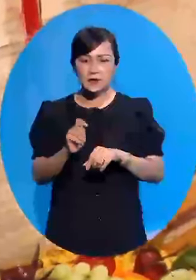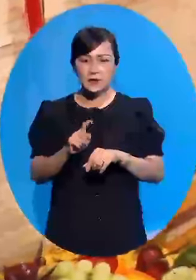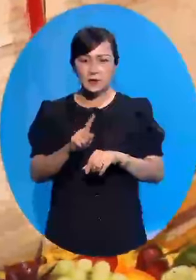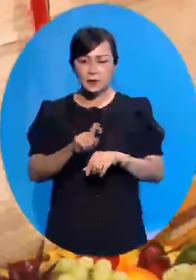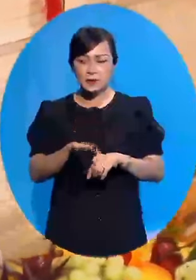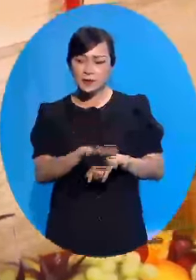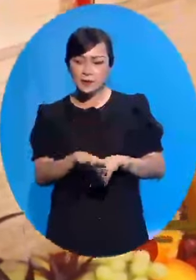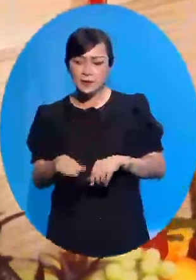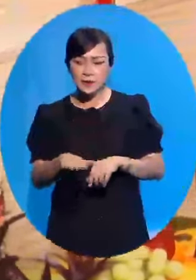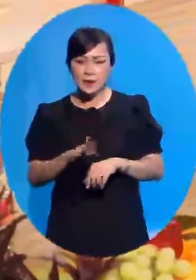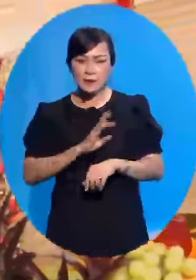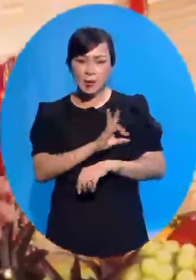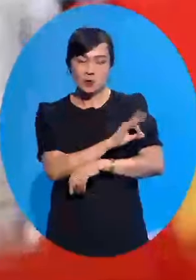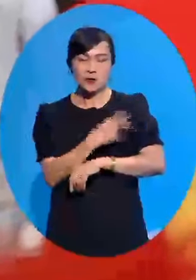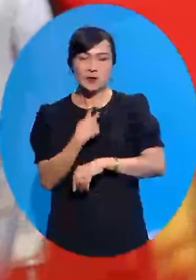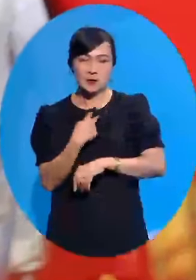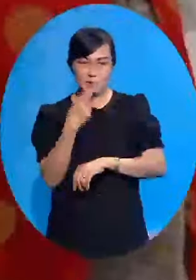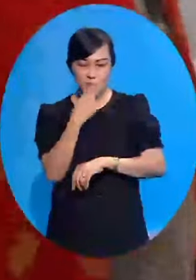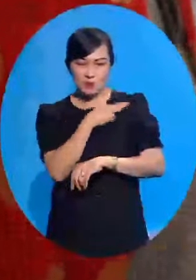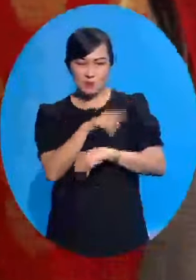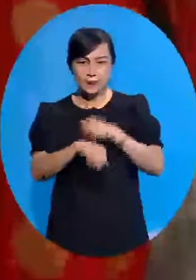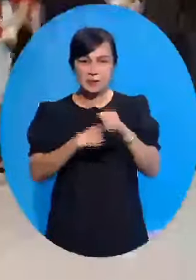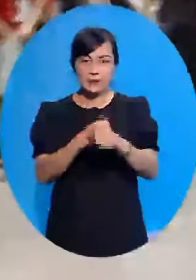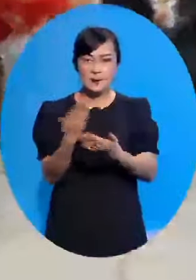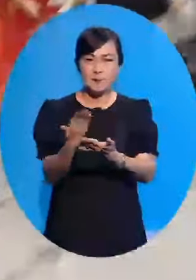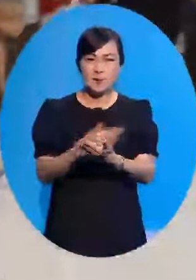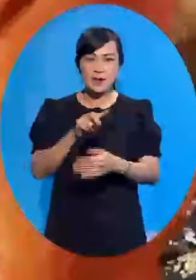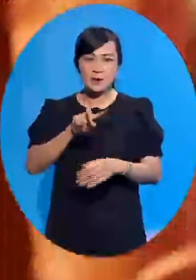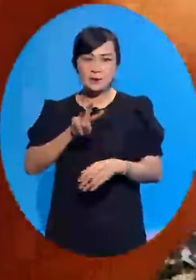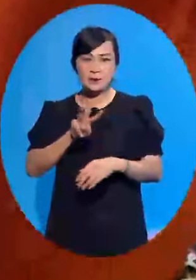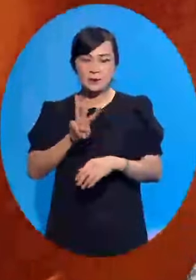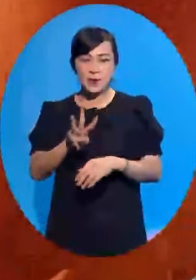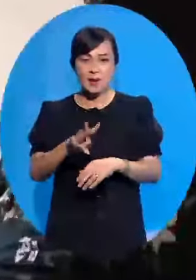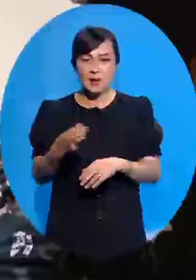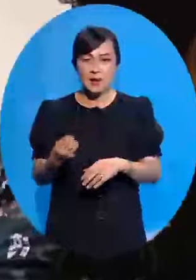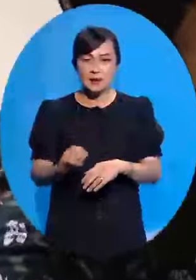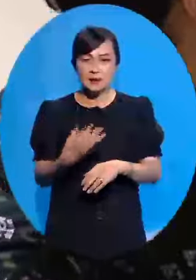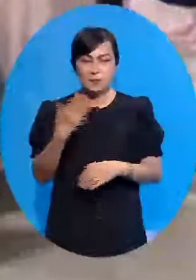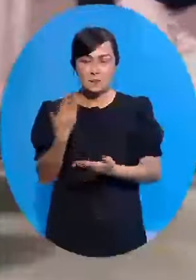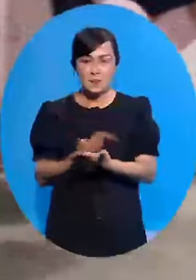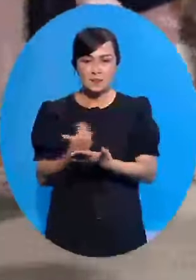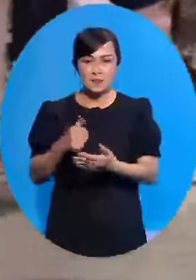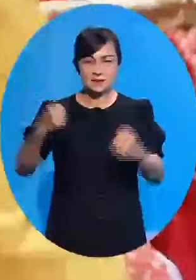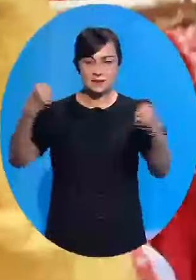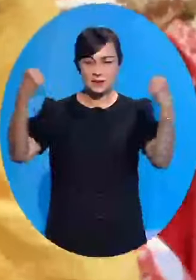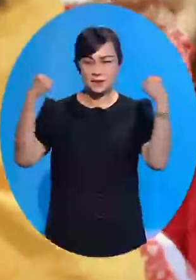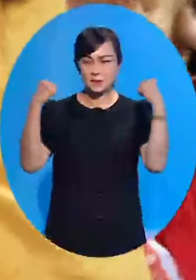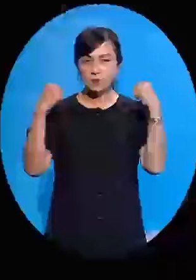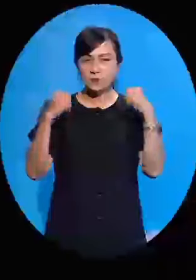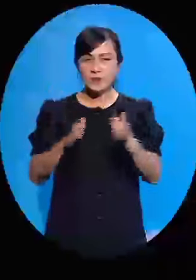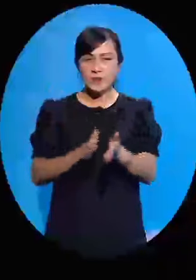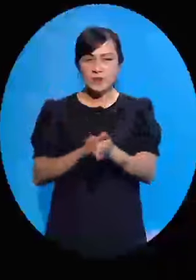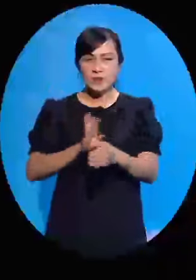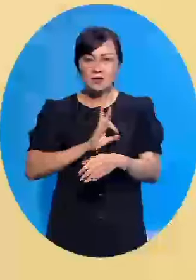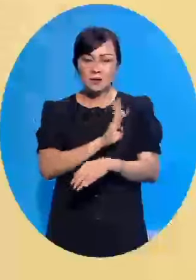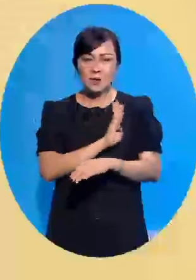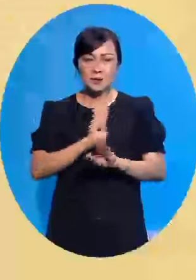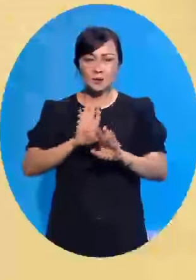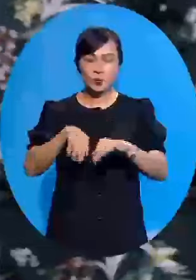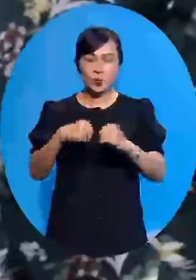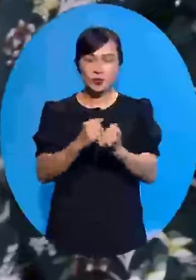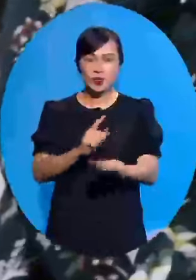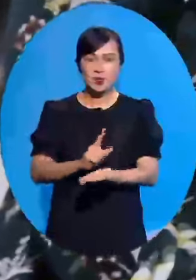trưởng bày tỏ hy vọng bà con Việt Nam sẽ bước vào năm mới 2023 với một sức sống mới và thành công. Theo trưởng ban tổ chức lễ hội, anh Đặng Hồng